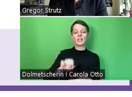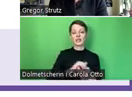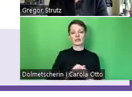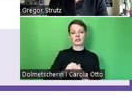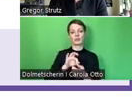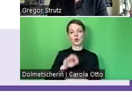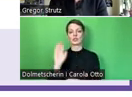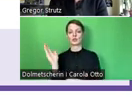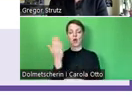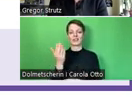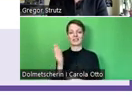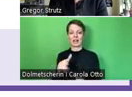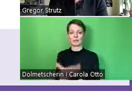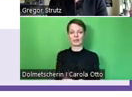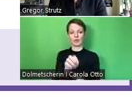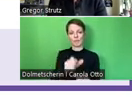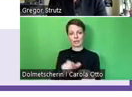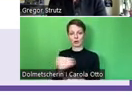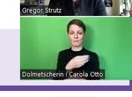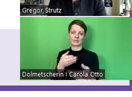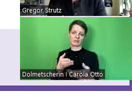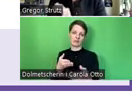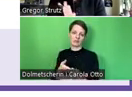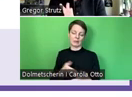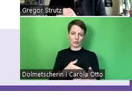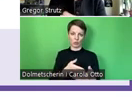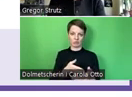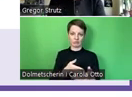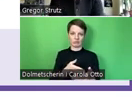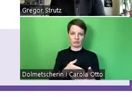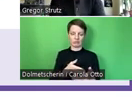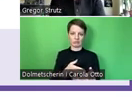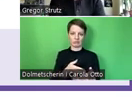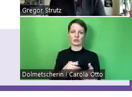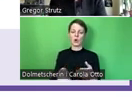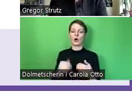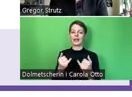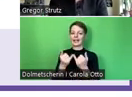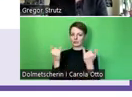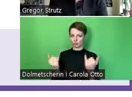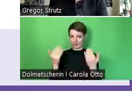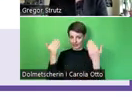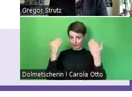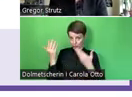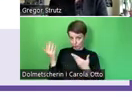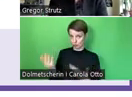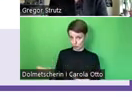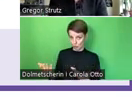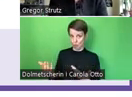Service Providers for Persons with Disabilities. Das ist sozusagen einerseits der institutionelle Hintergrund des